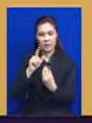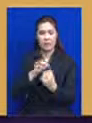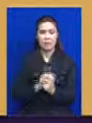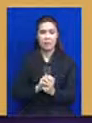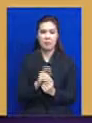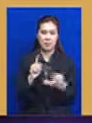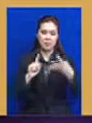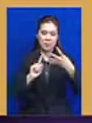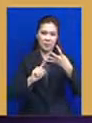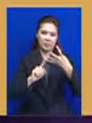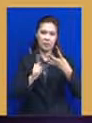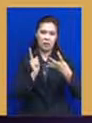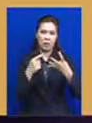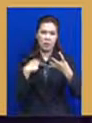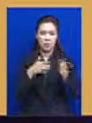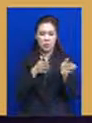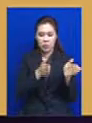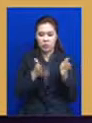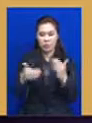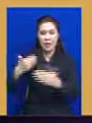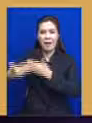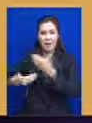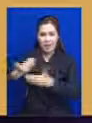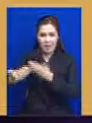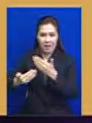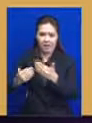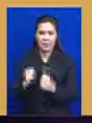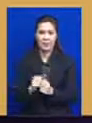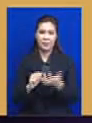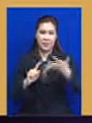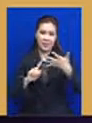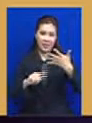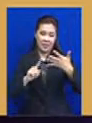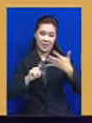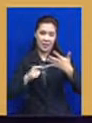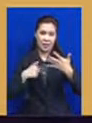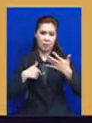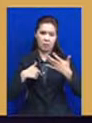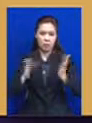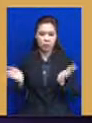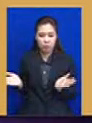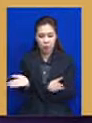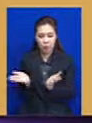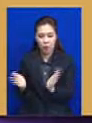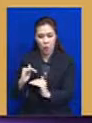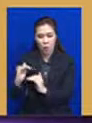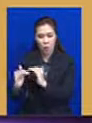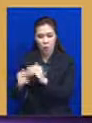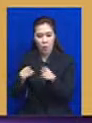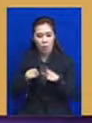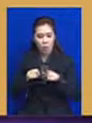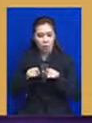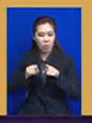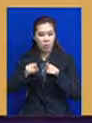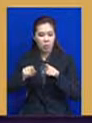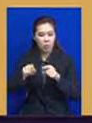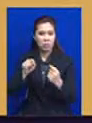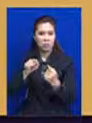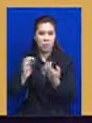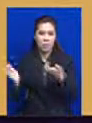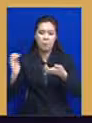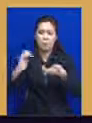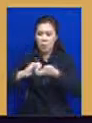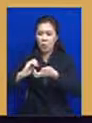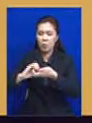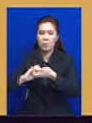อปต้องใช้อีคอมเมิร์ซเพื่อเป็นช่องทางการจำหน่าย 5. โอท็อปต้องขับเคลื่อนร่วมกันโดยใช้กลไกร่วมภาครัฐเอกชนชุมชน